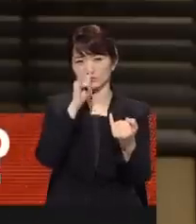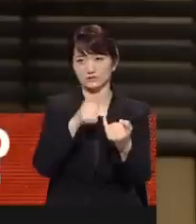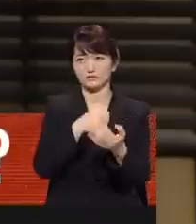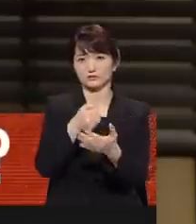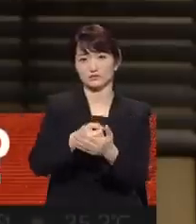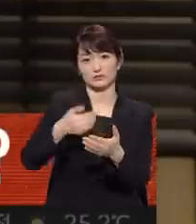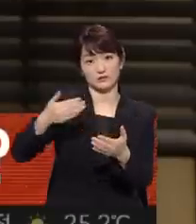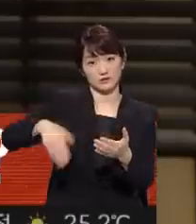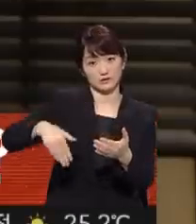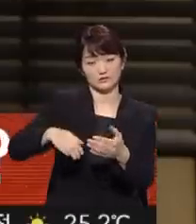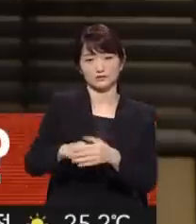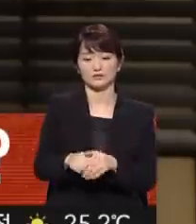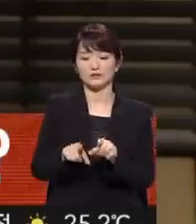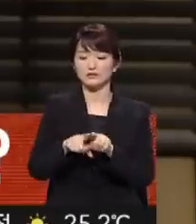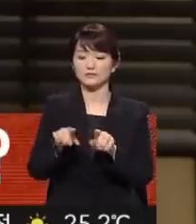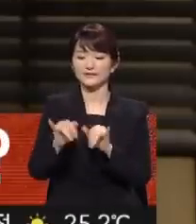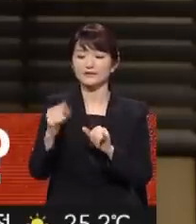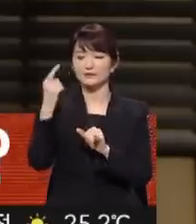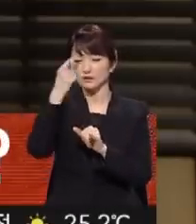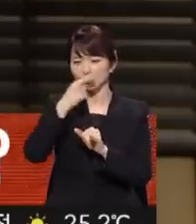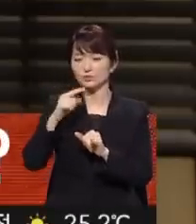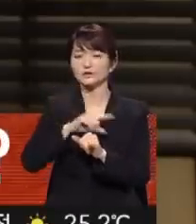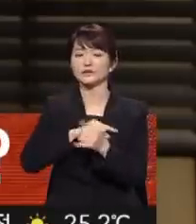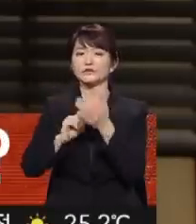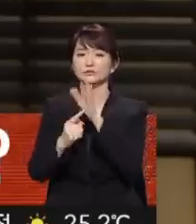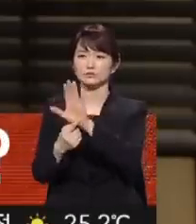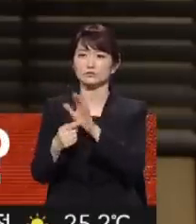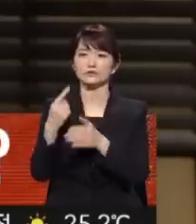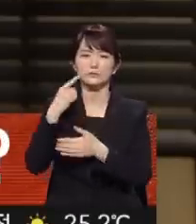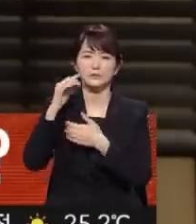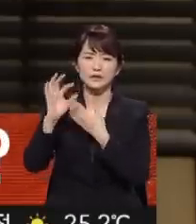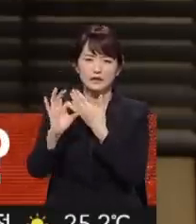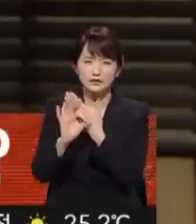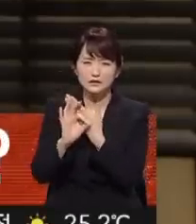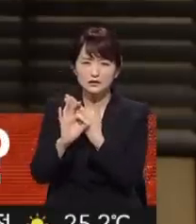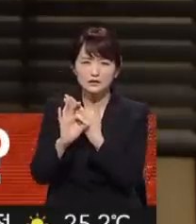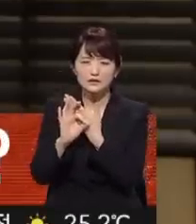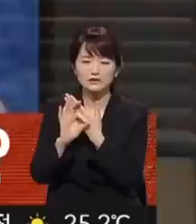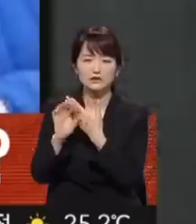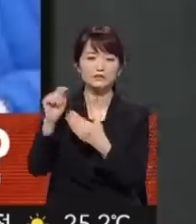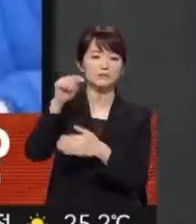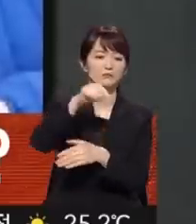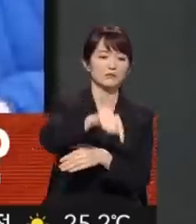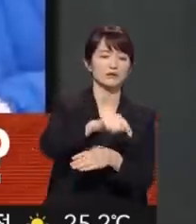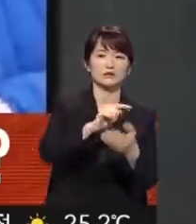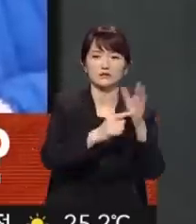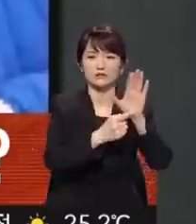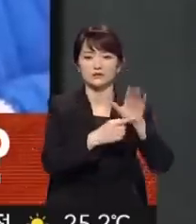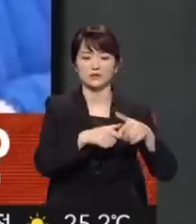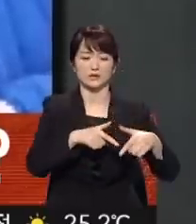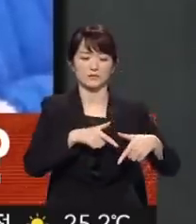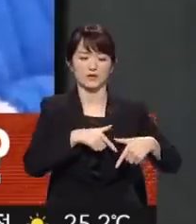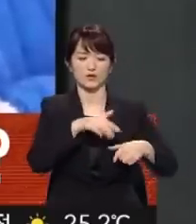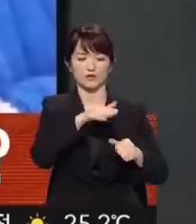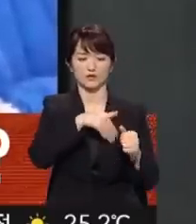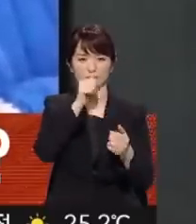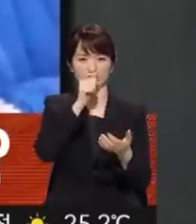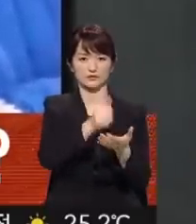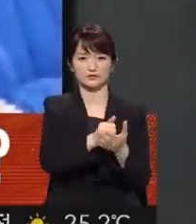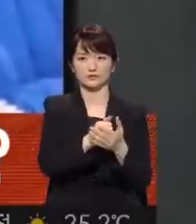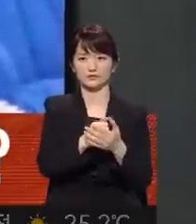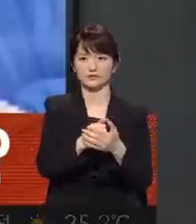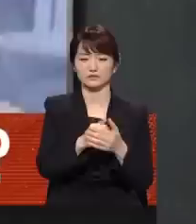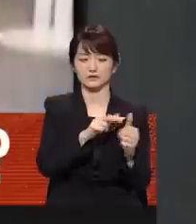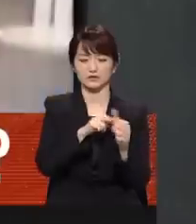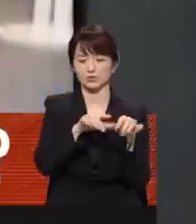확정되지 않는데 일반인이 공개를 했기 때문에 이거는 만약에 밖에서 공개를 했으면 일반 명예훼손죄 되는데